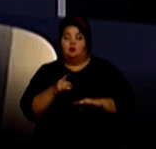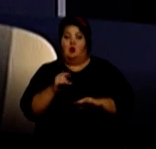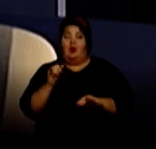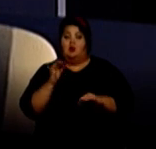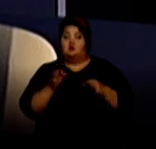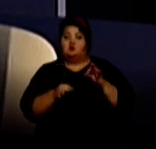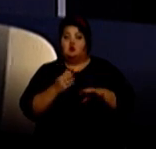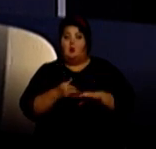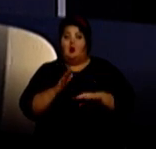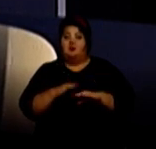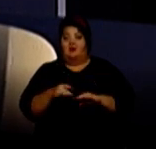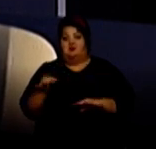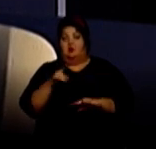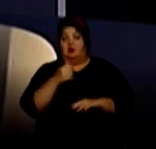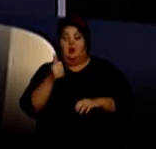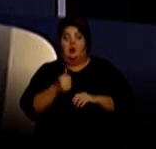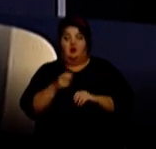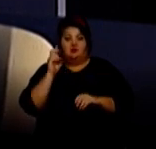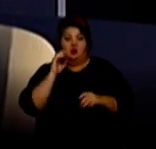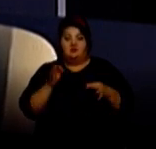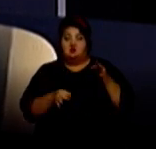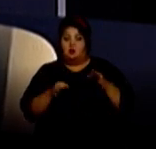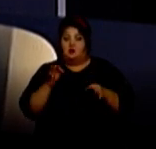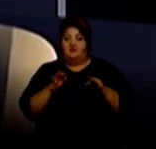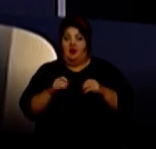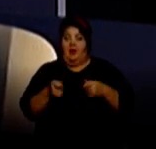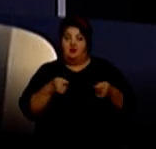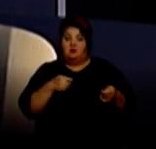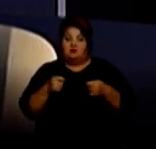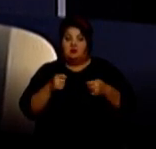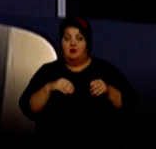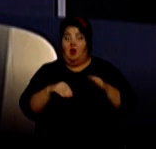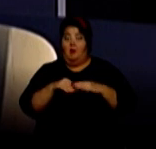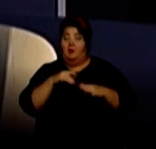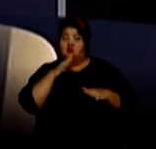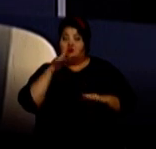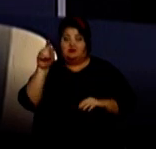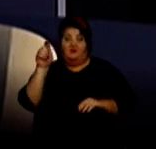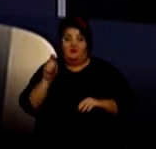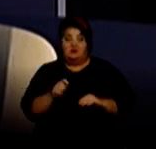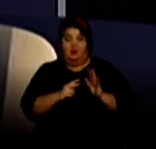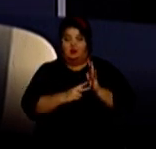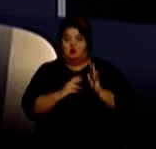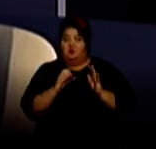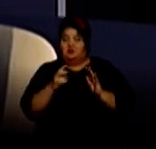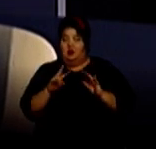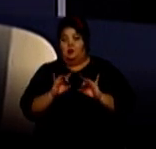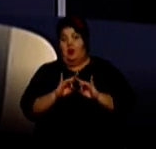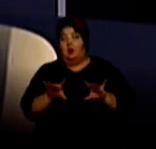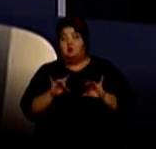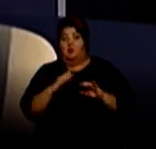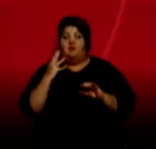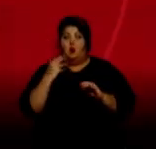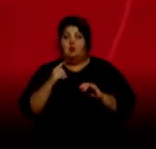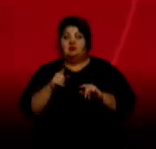району. Голова Державної судової адміністрації Зіновій Холоднюк під час візиту до Полтави 7 серпня розповів, коли це